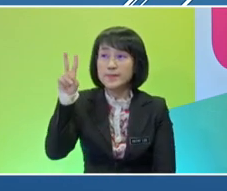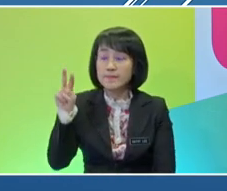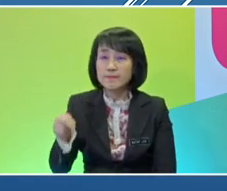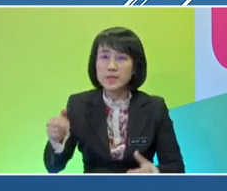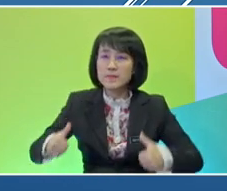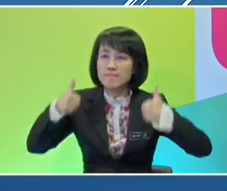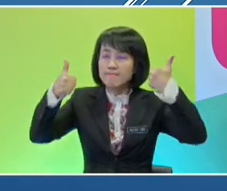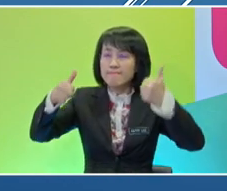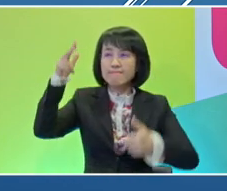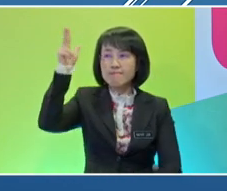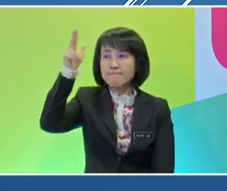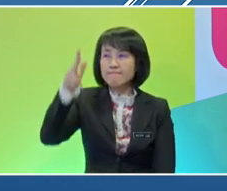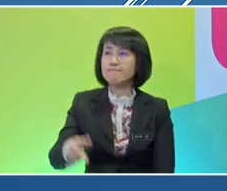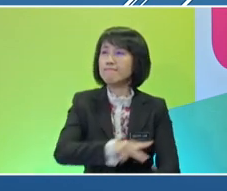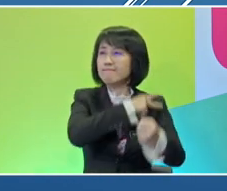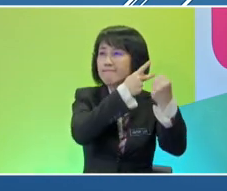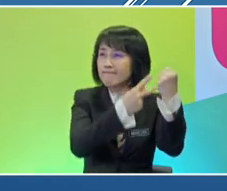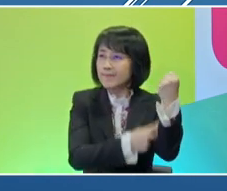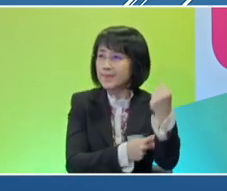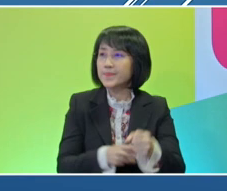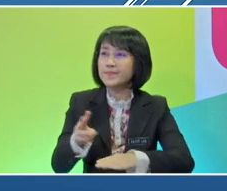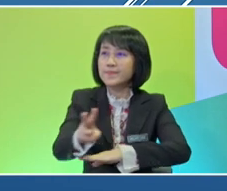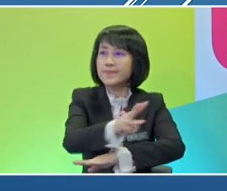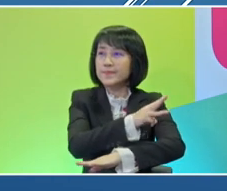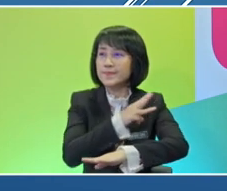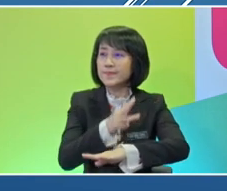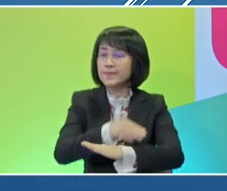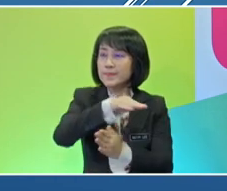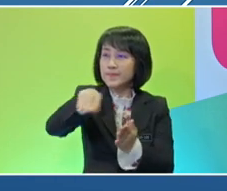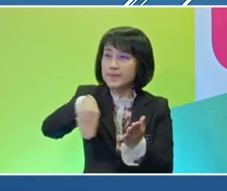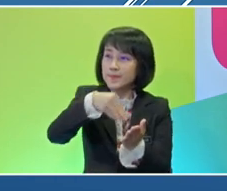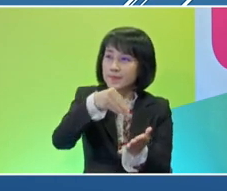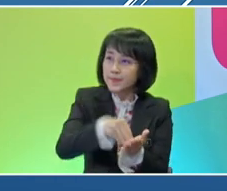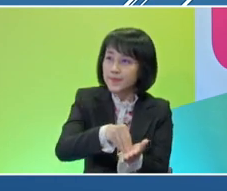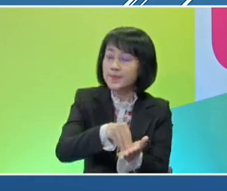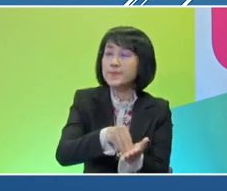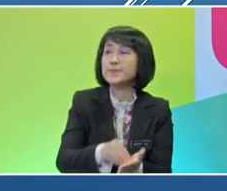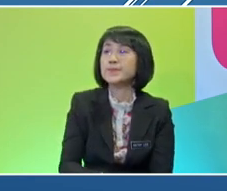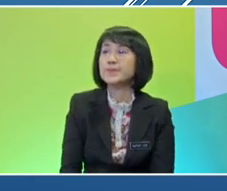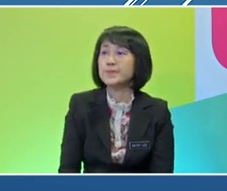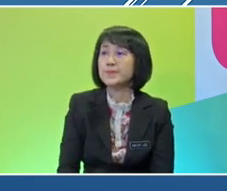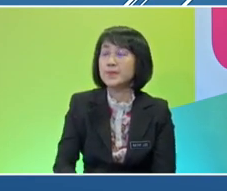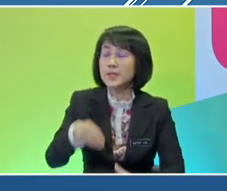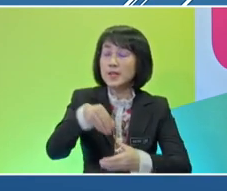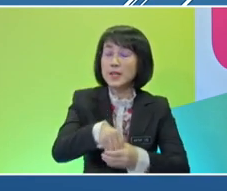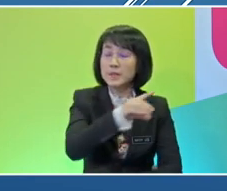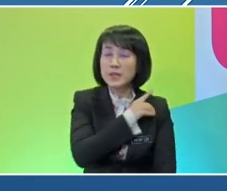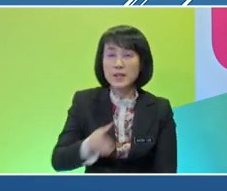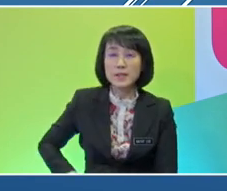sebab kawasan yang termaktu ke dalam kawasan dengan Sisi sangat besar